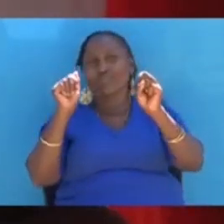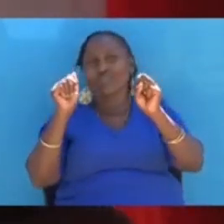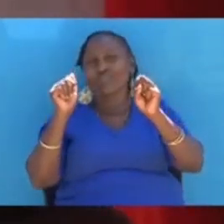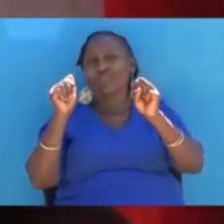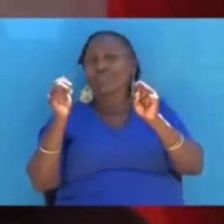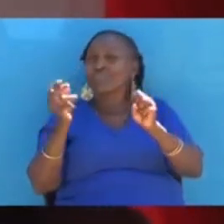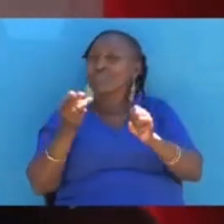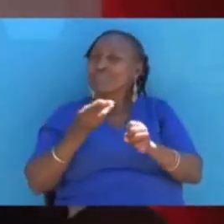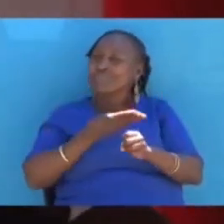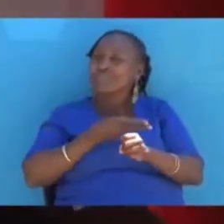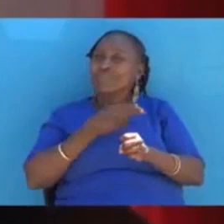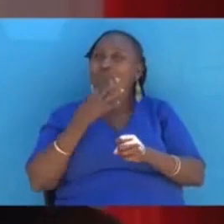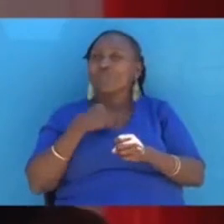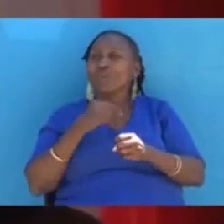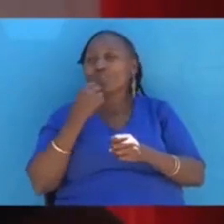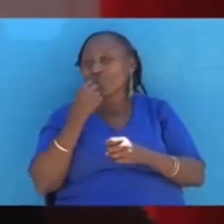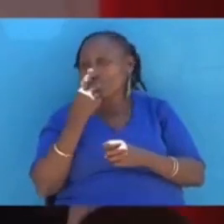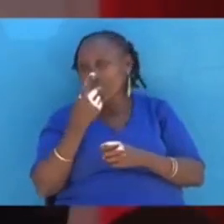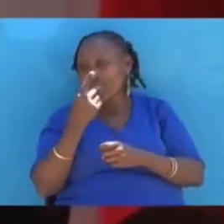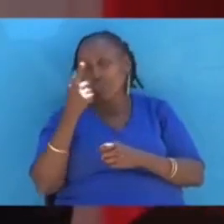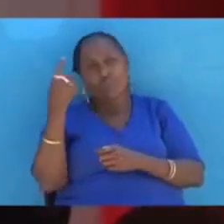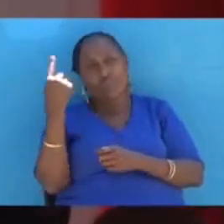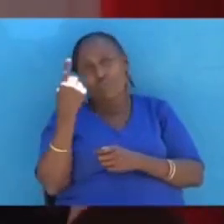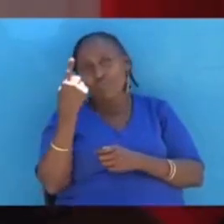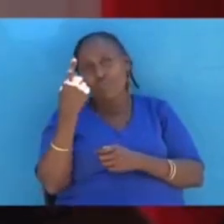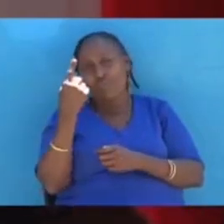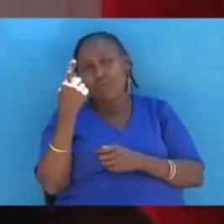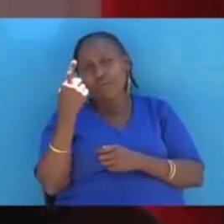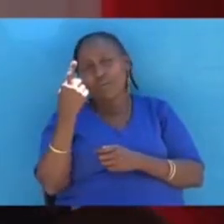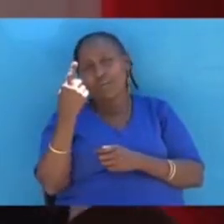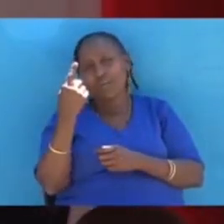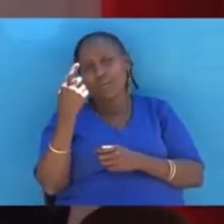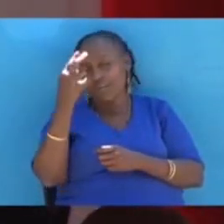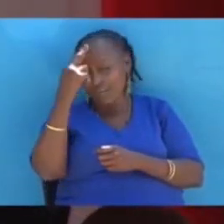tu kusema jambo moja tukiwa hapa Narok.